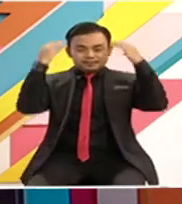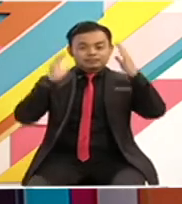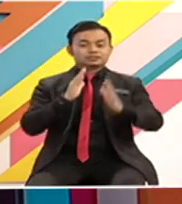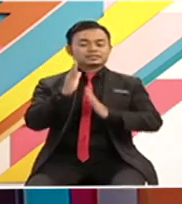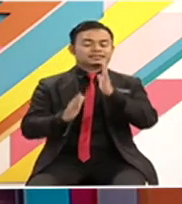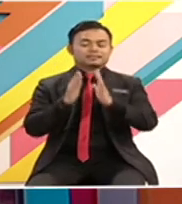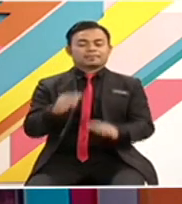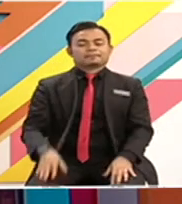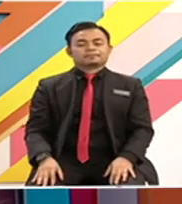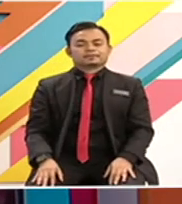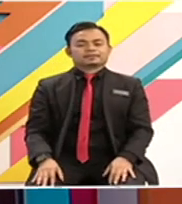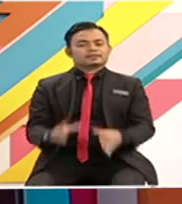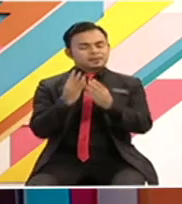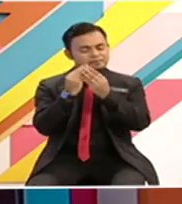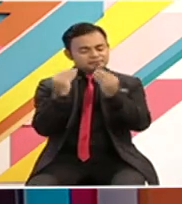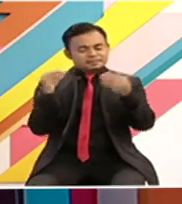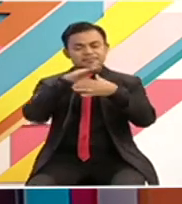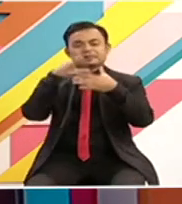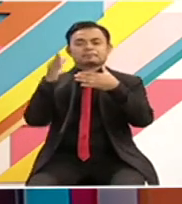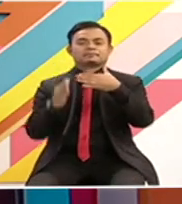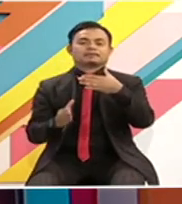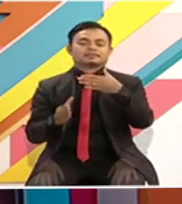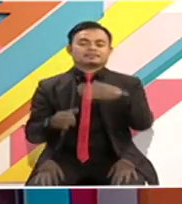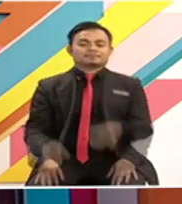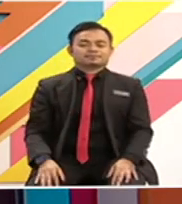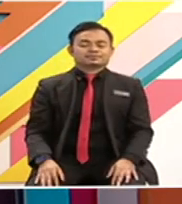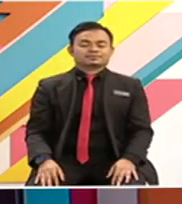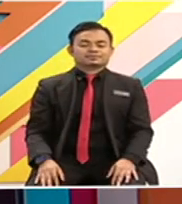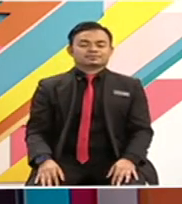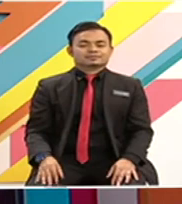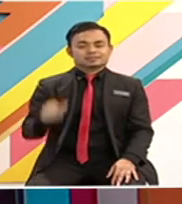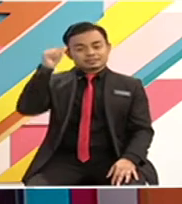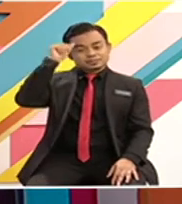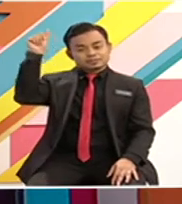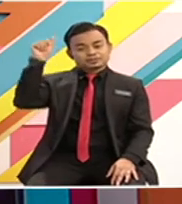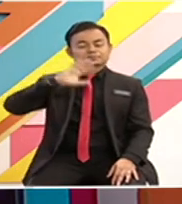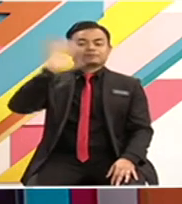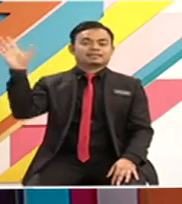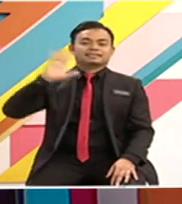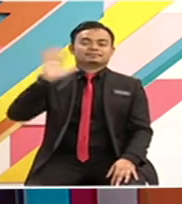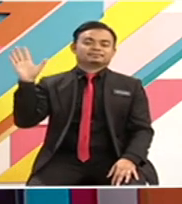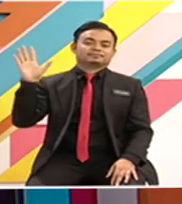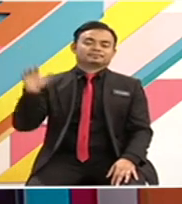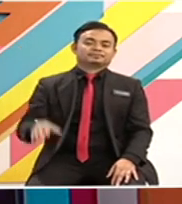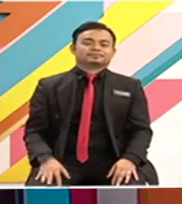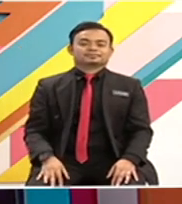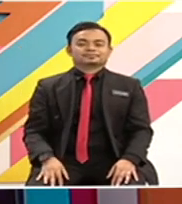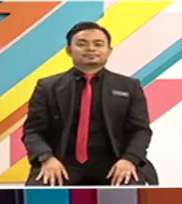Citra sampai kemunculan ancangan Terima kasih karena bersama kami kamu sama Assalamualaikum bye bye